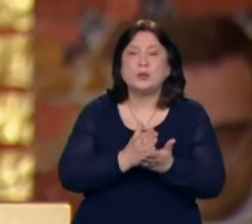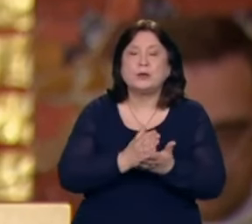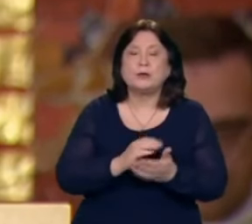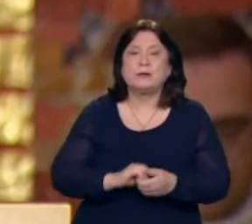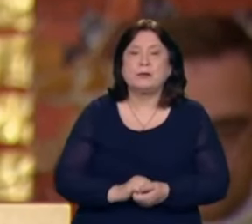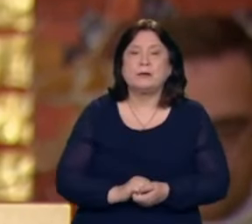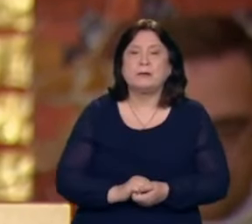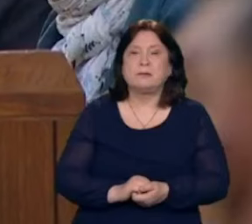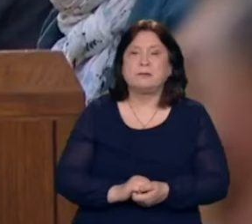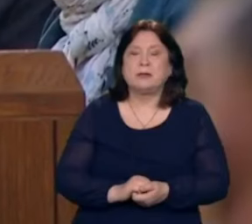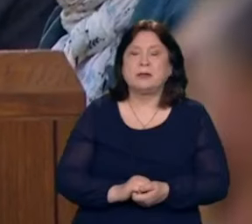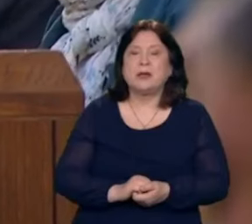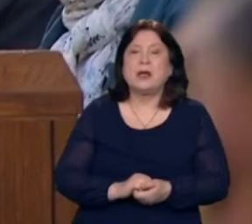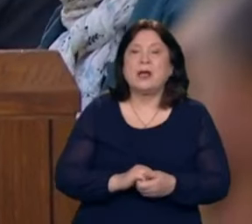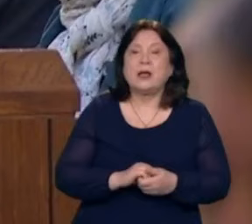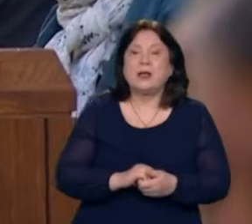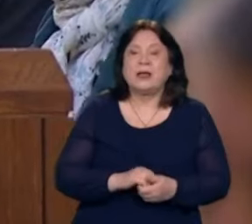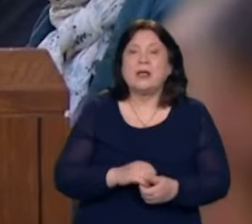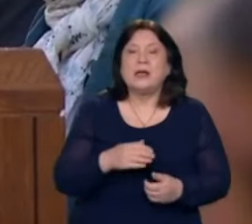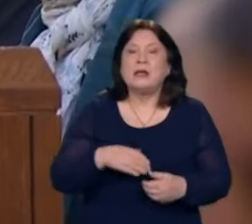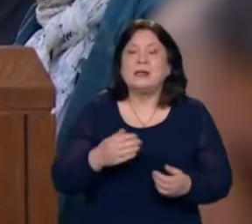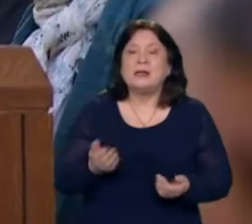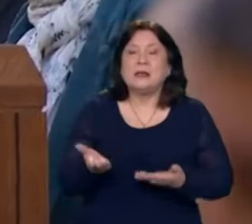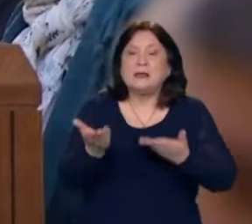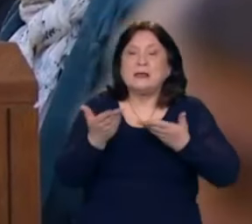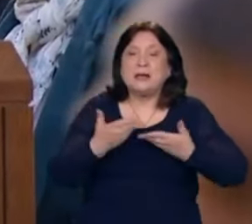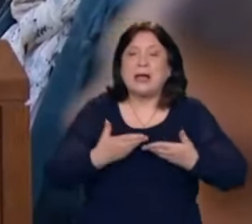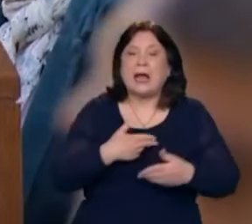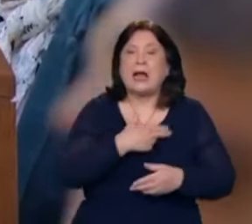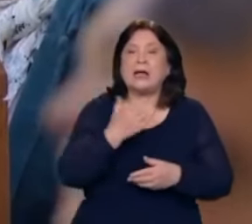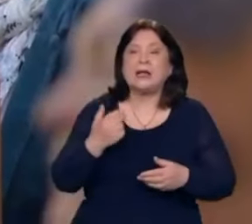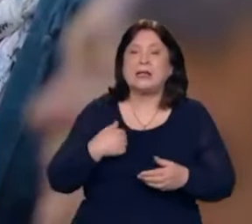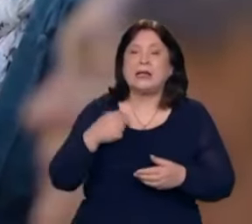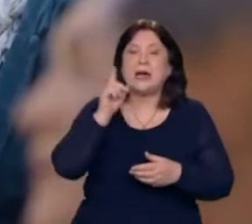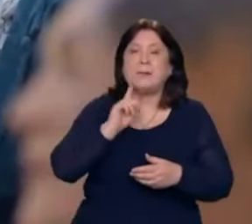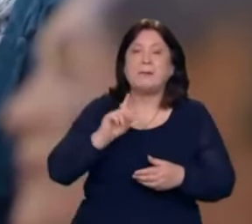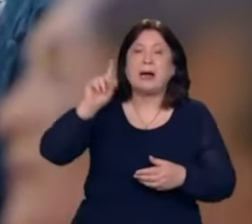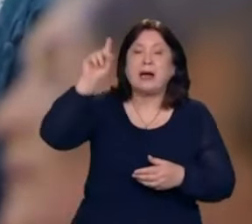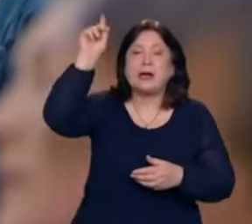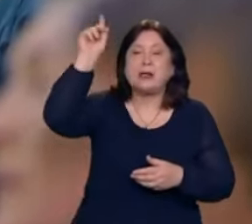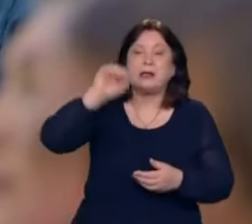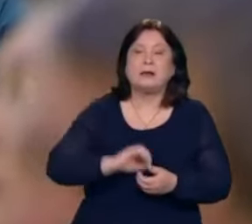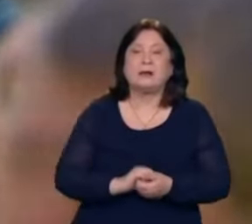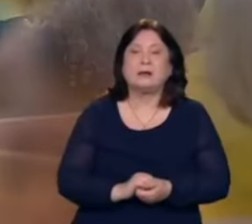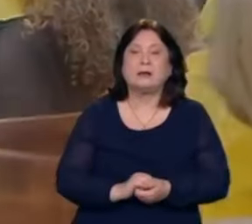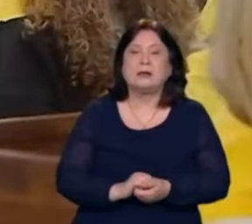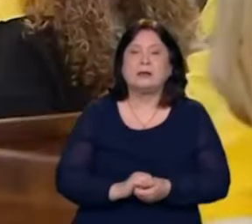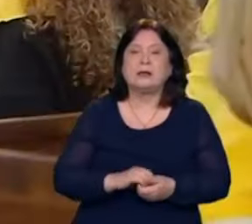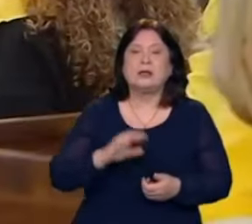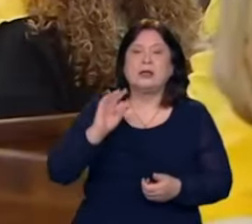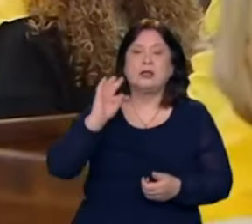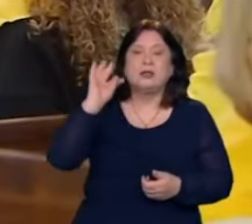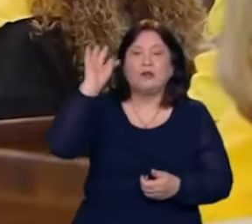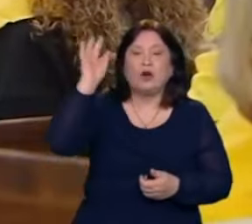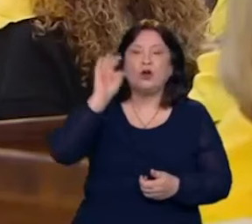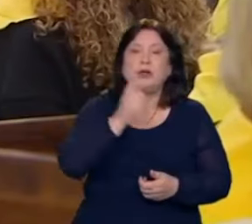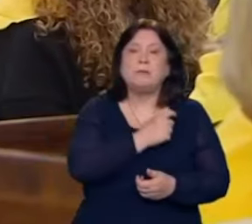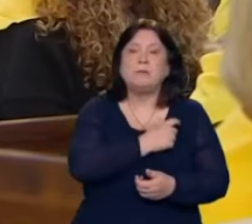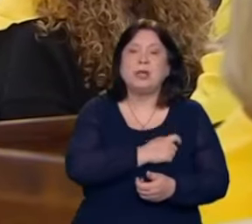twoich nasyć nas Panie twoim